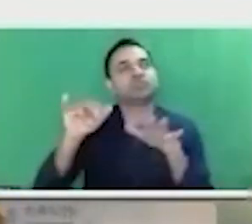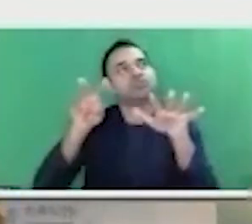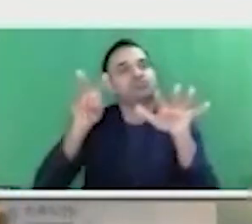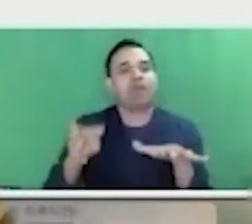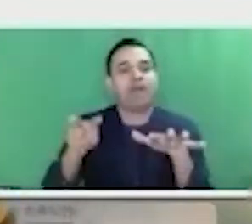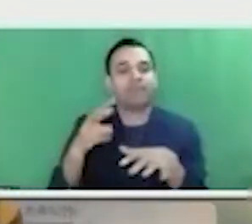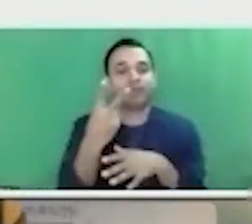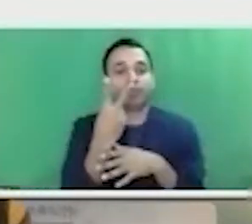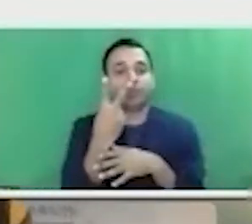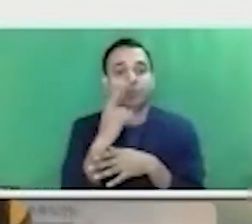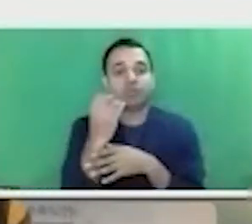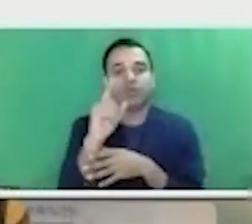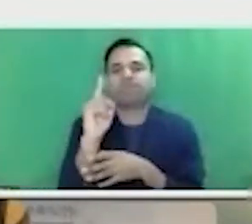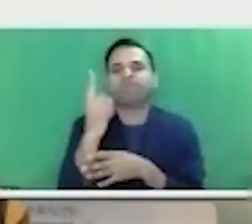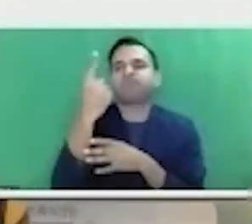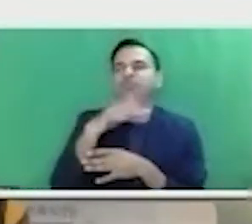والهدف